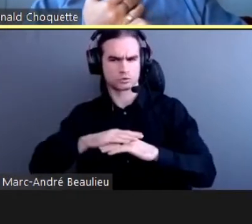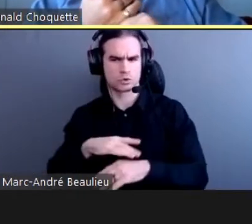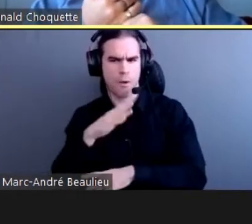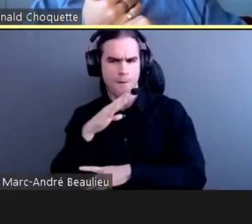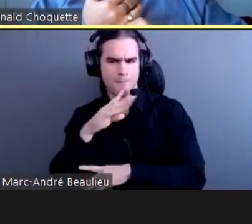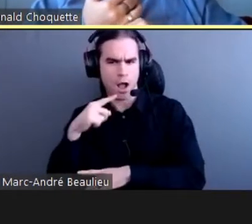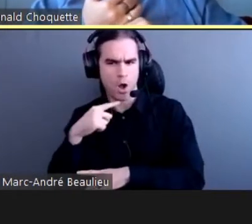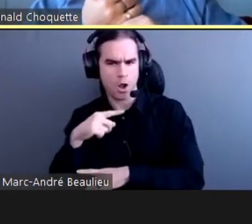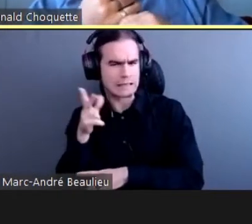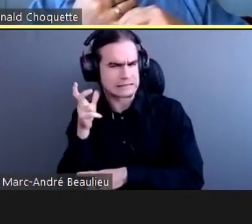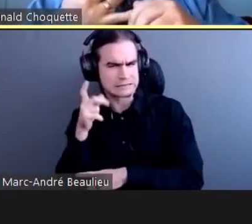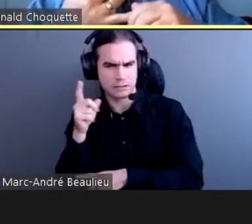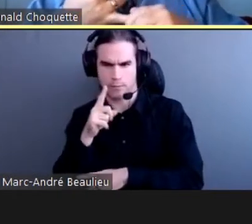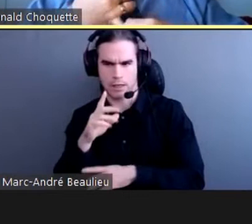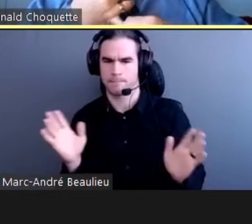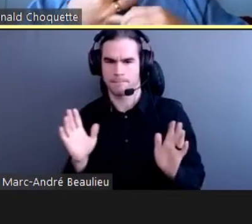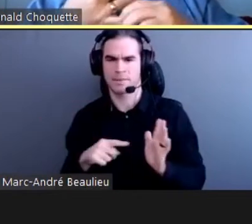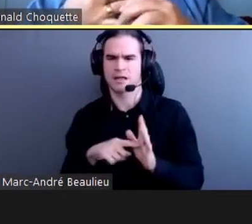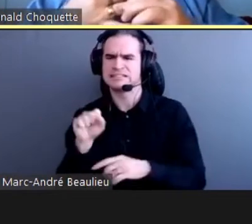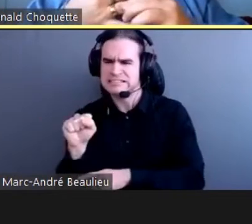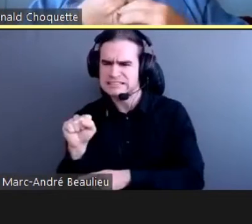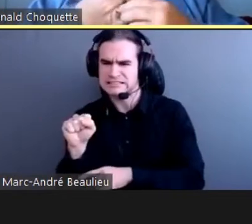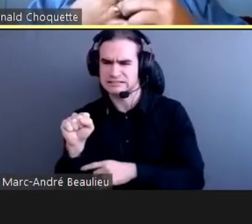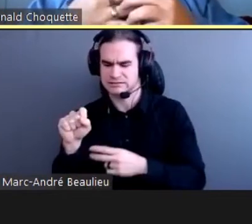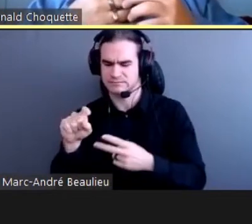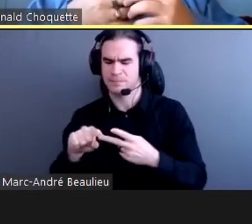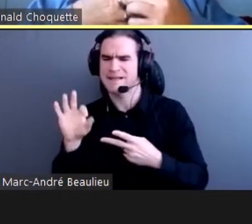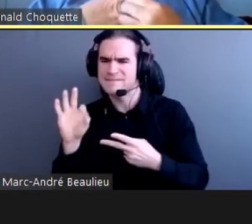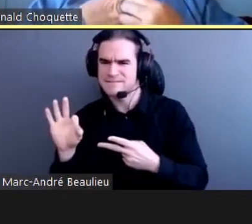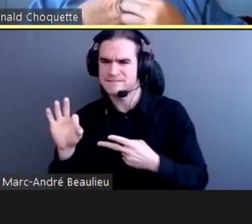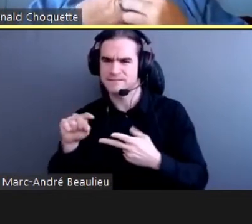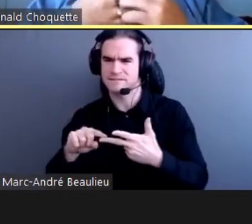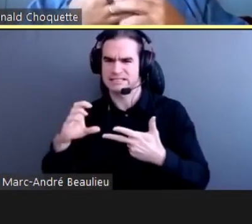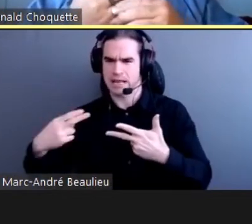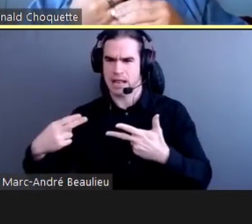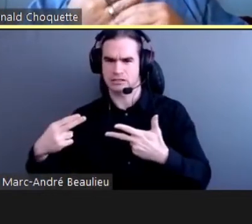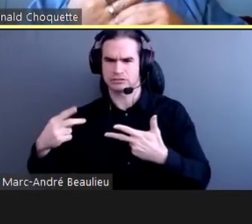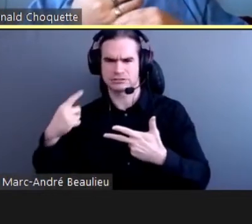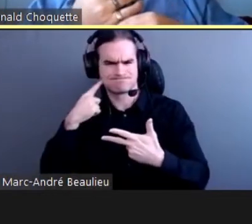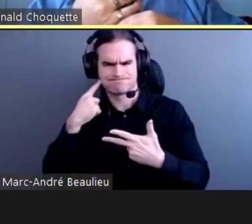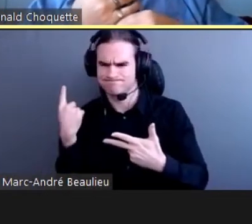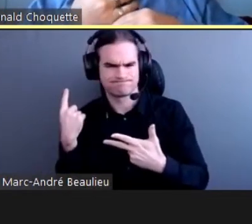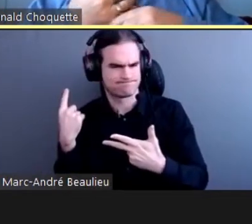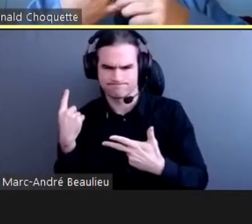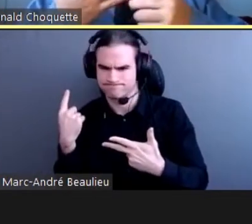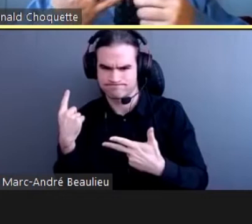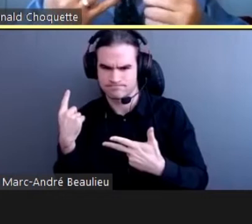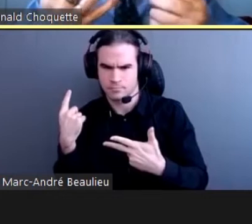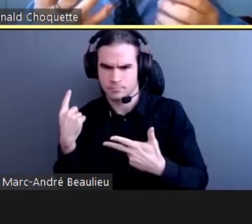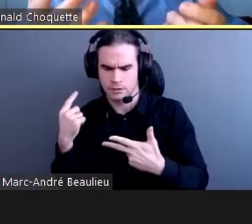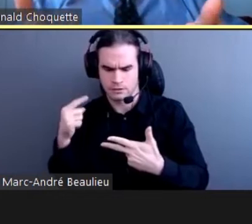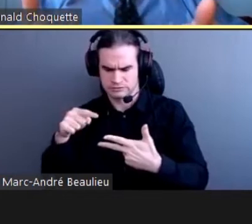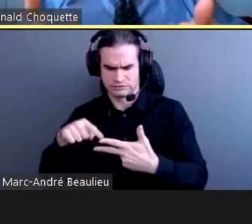être rendus inaudibles, comme les S, les F, les CH. Donc, c'est sûr qu'en